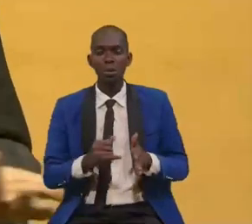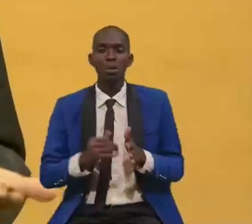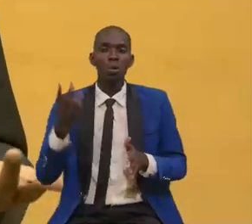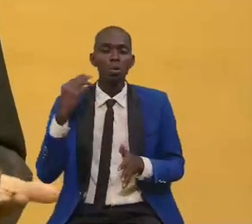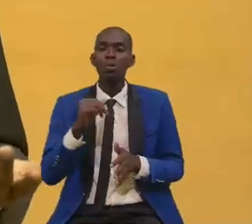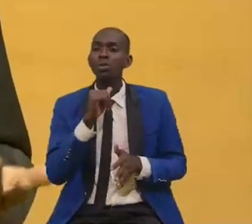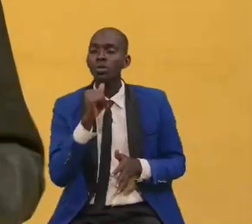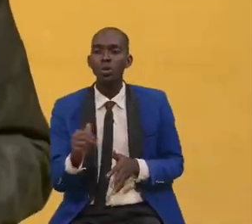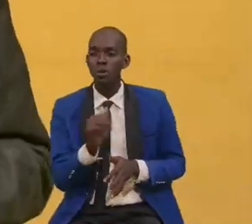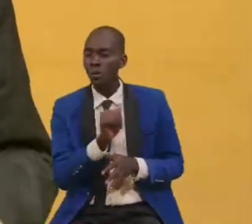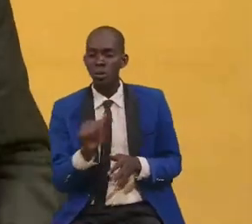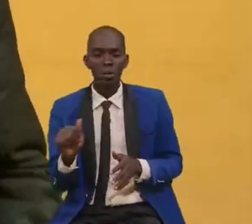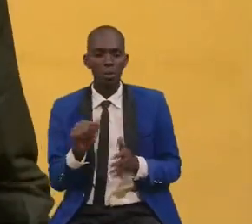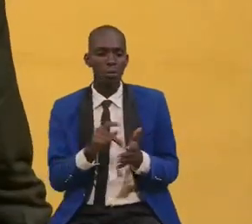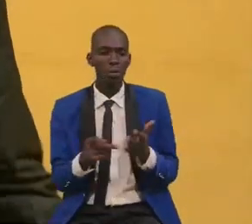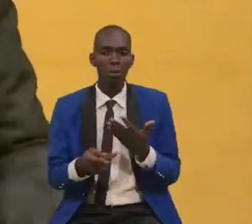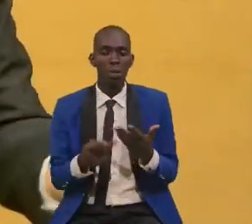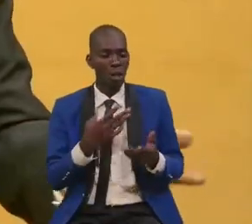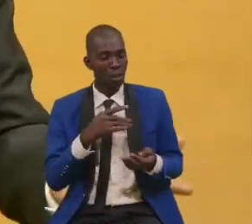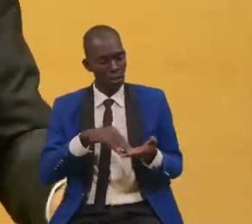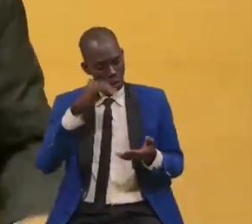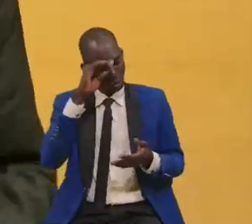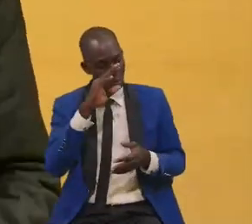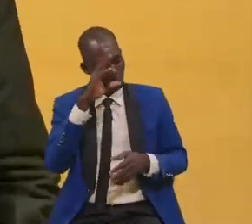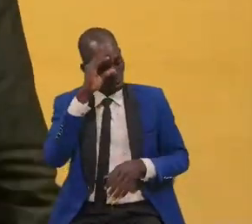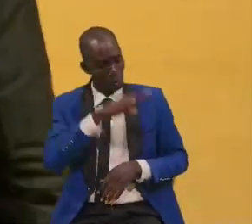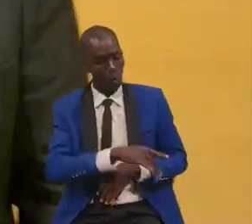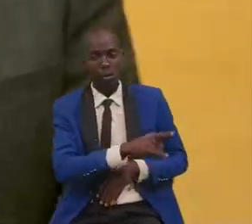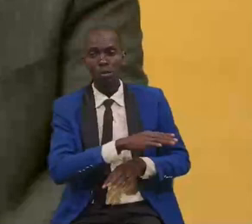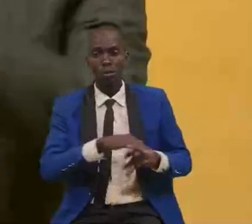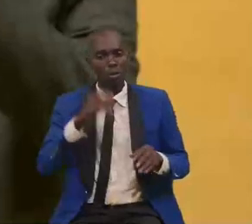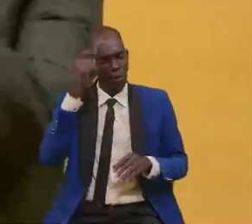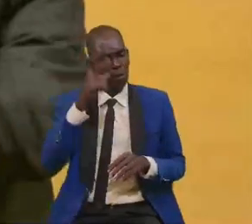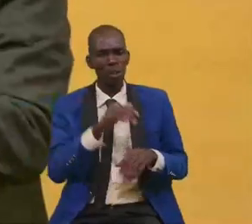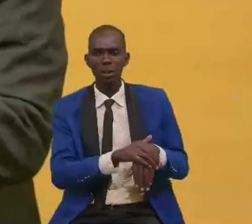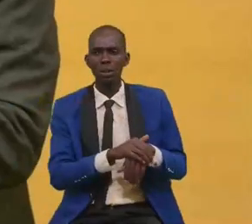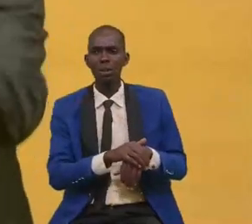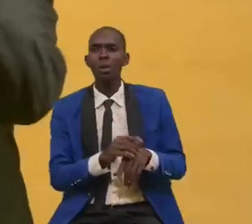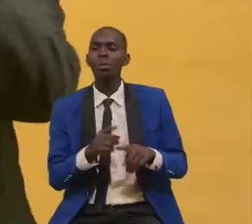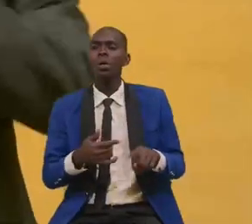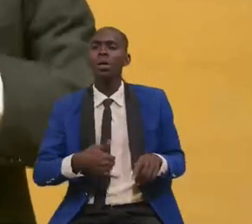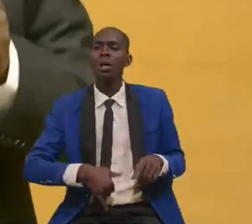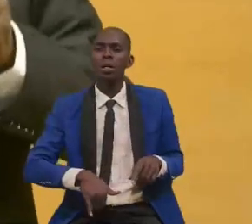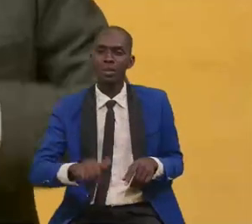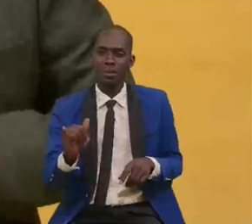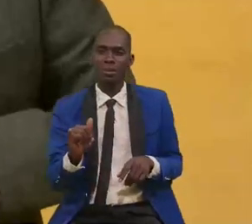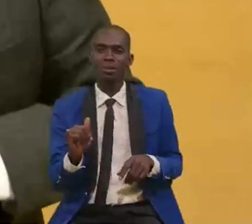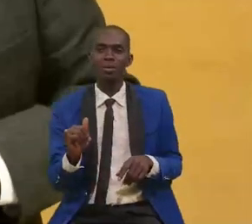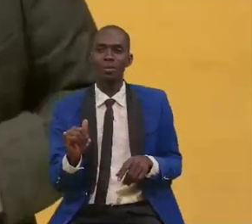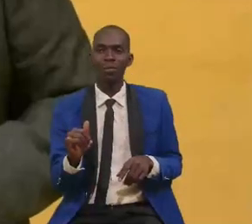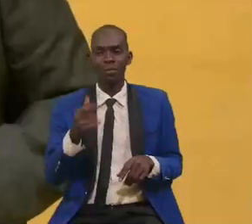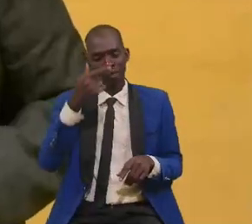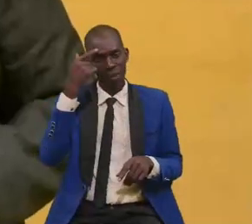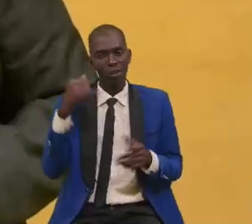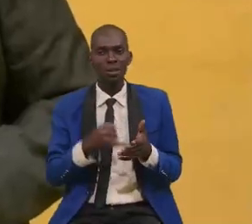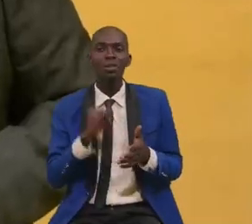parlais l'anglais. Et le garçon ne comprenait pas l'anglais. Mais j'ai quand même. Parce que ce n'est pas le garçon